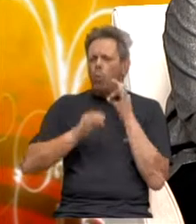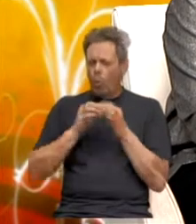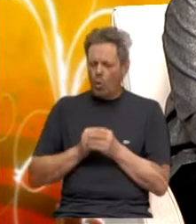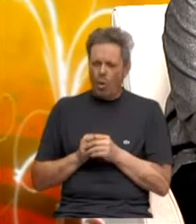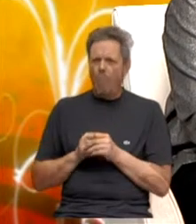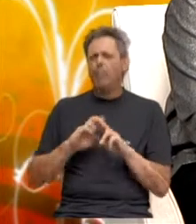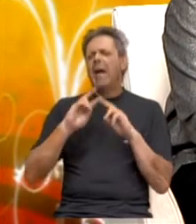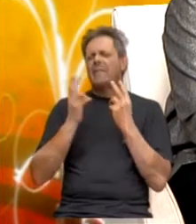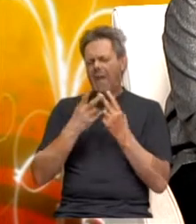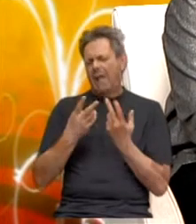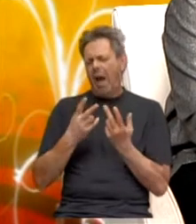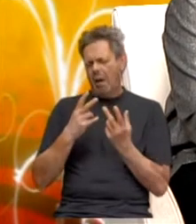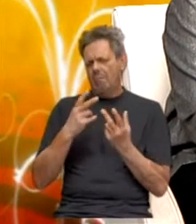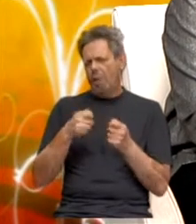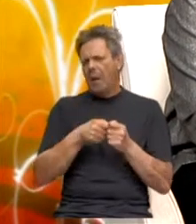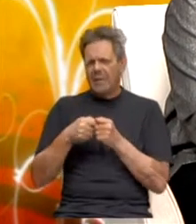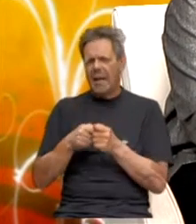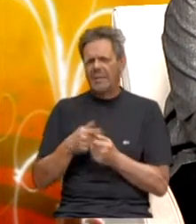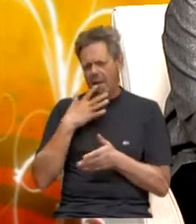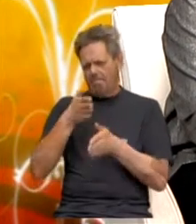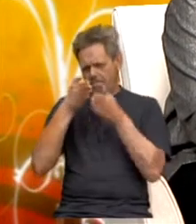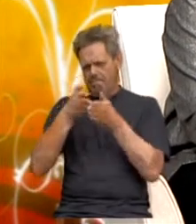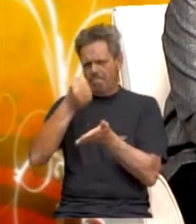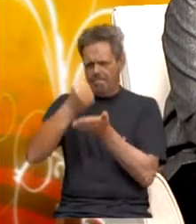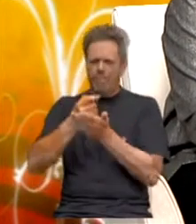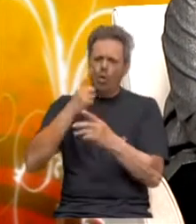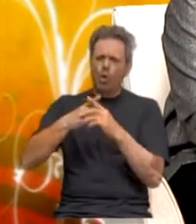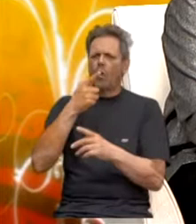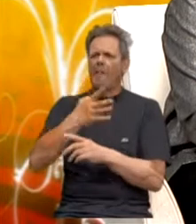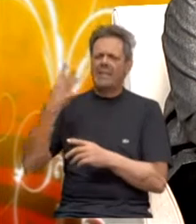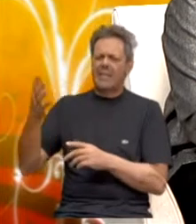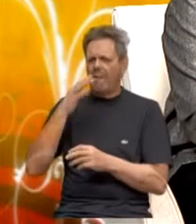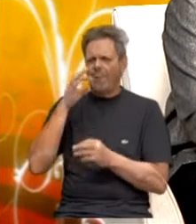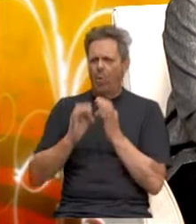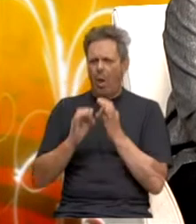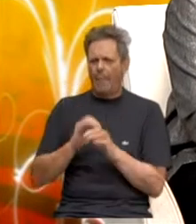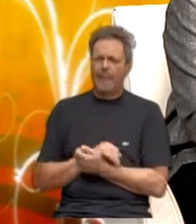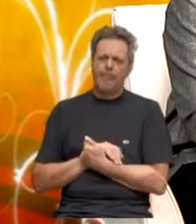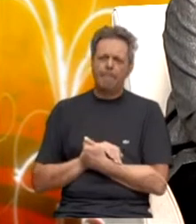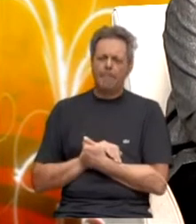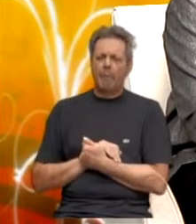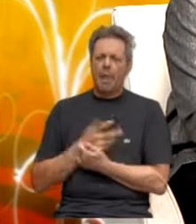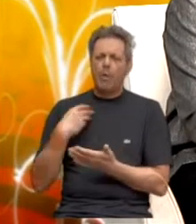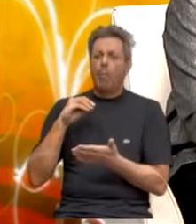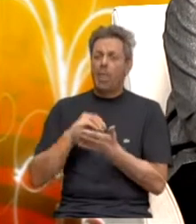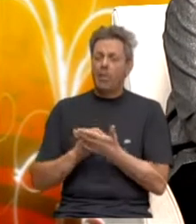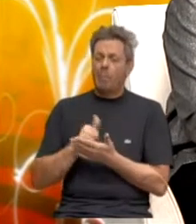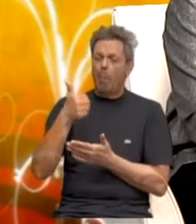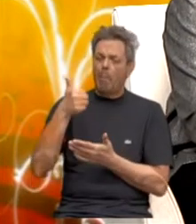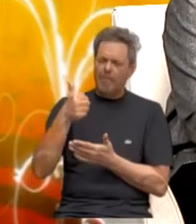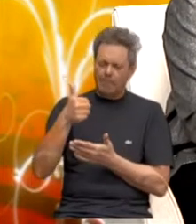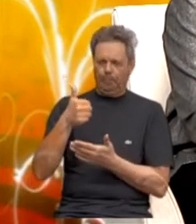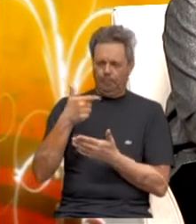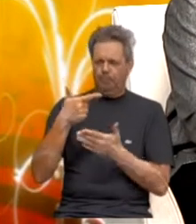Svjetska kardiološka federacija nakon toga fiksirala datum na 29. rujna. Međutim, mi obilježavamo prvi vikend